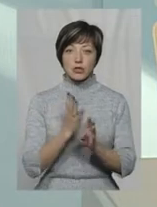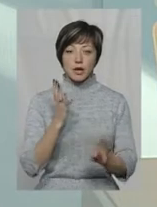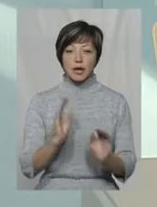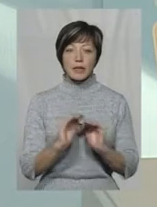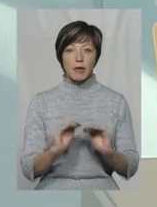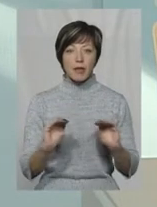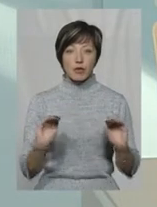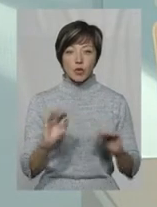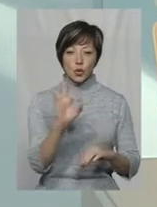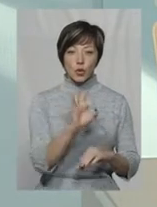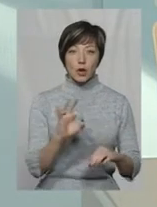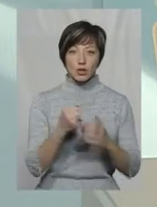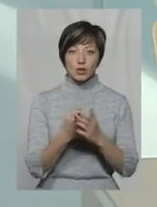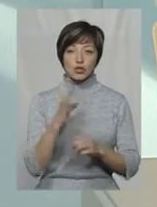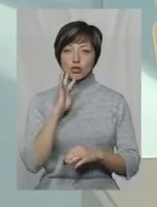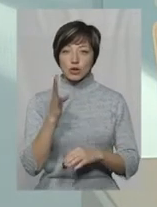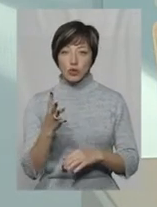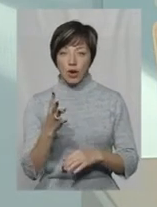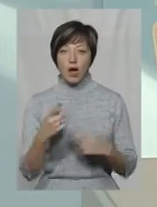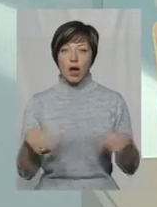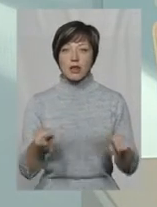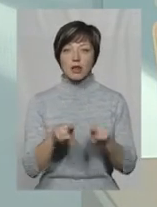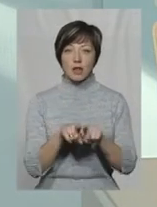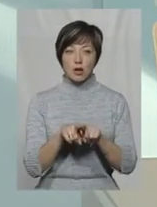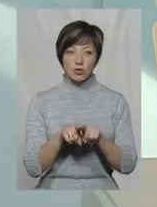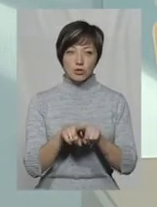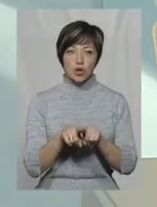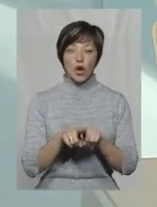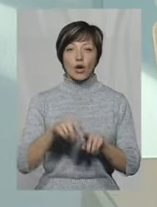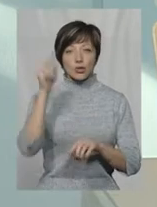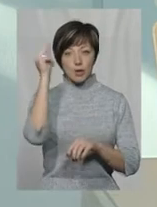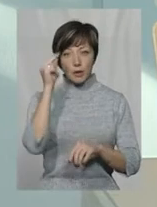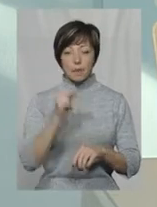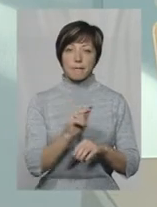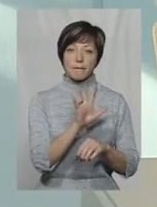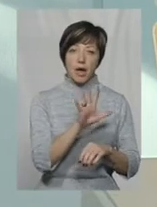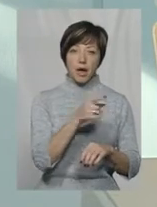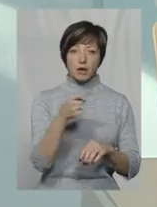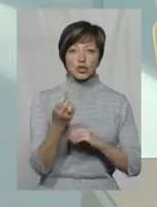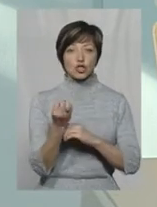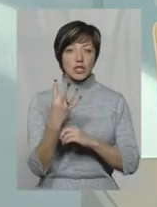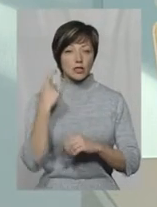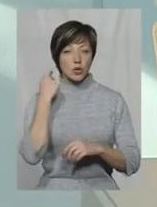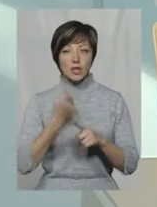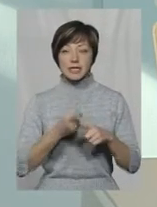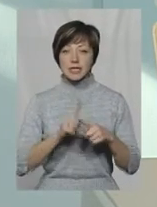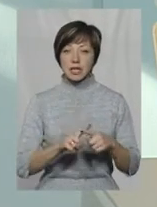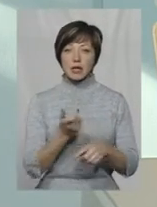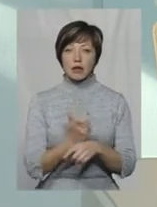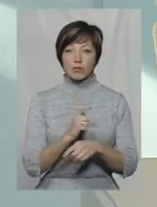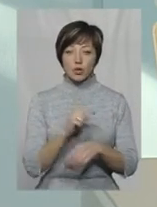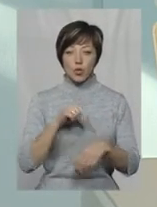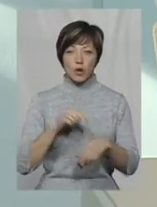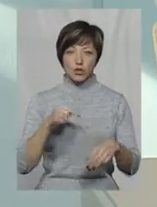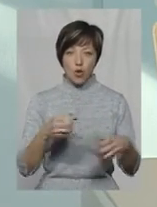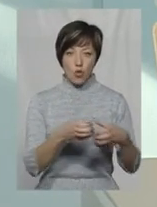малечі від 0 до 4 років, а також школярі 5-14 років. Оці найбільш уражені